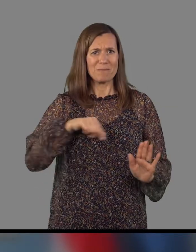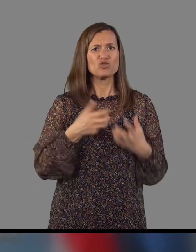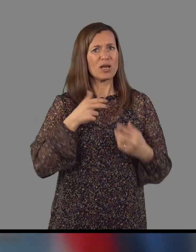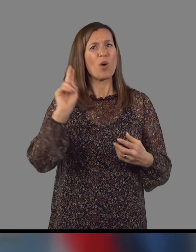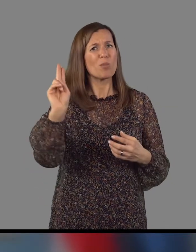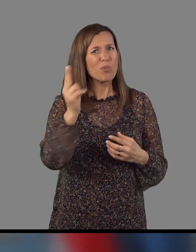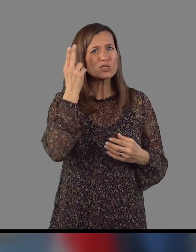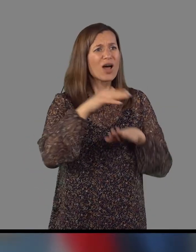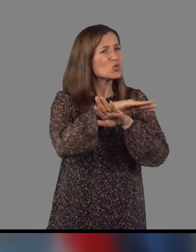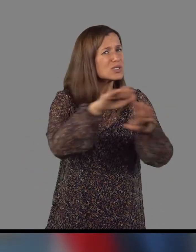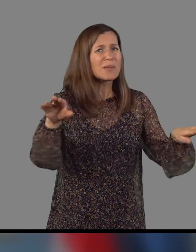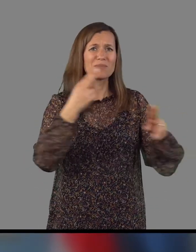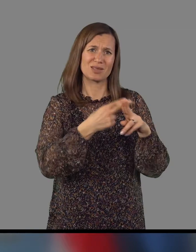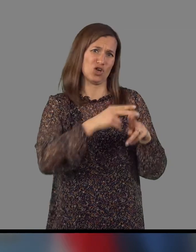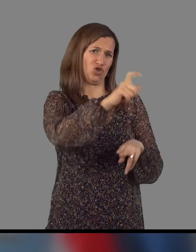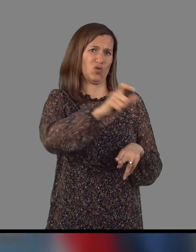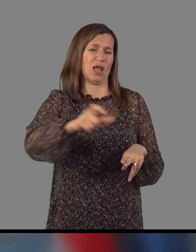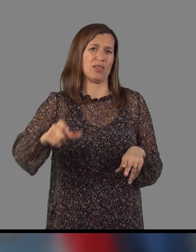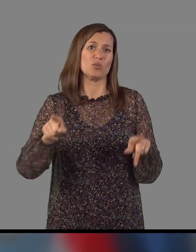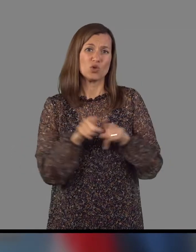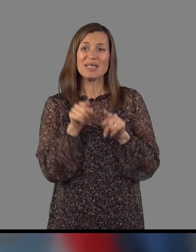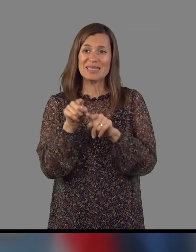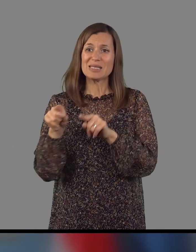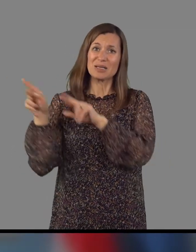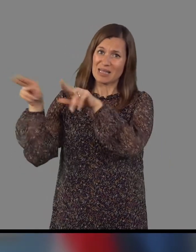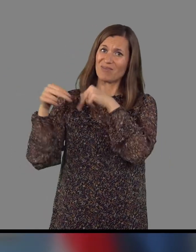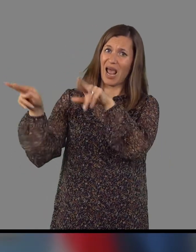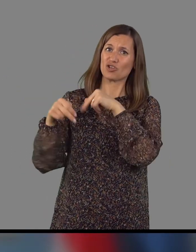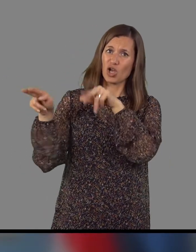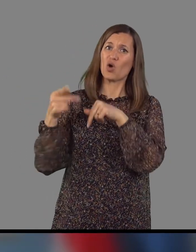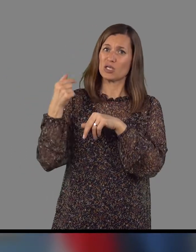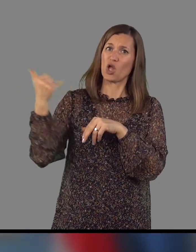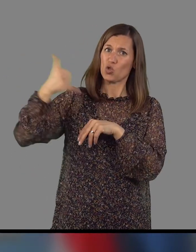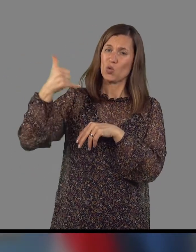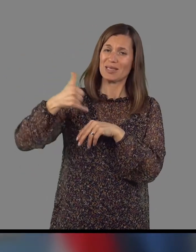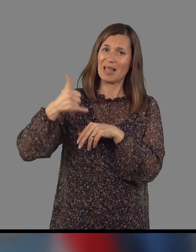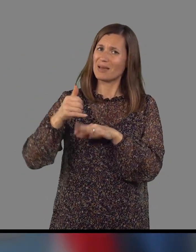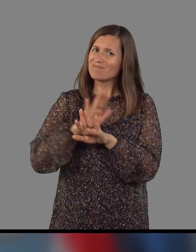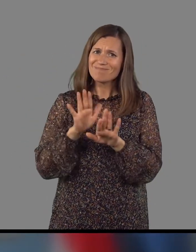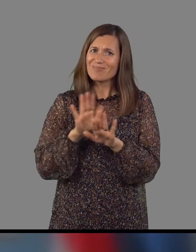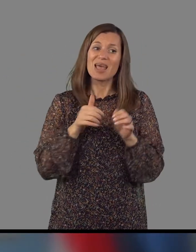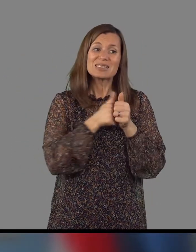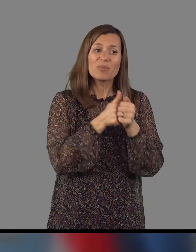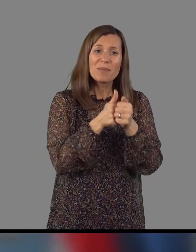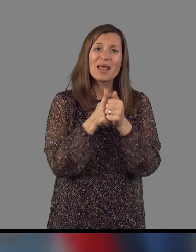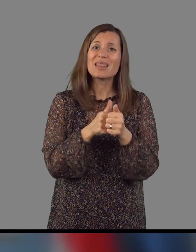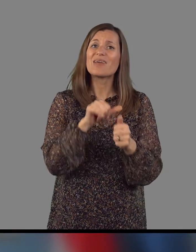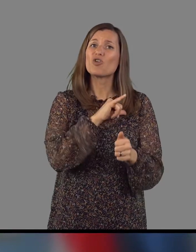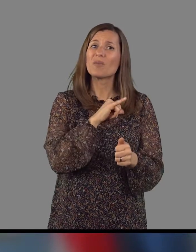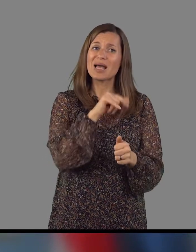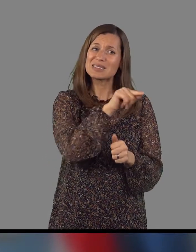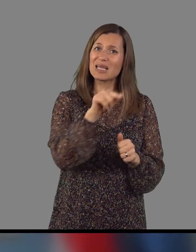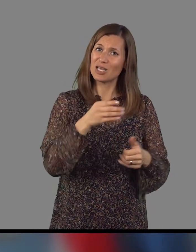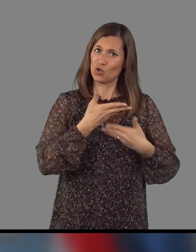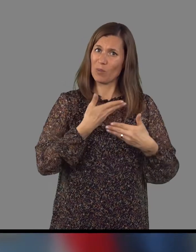strani poziv vsem državljanom v Sloveniji in tudi tem, ki se vračajo iz tujine, spremljajte